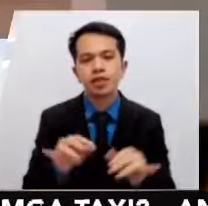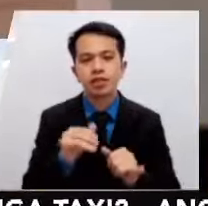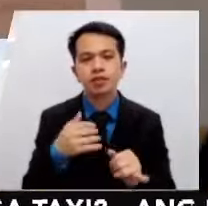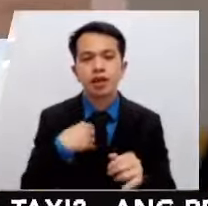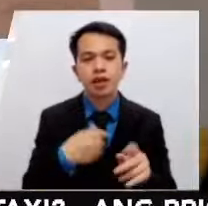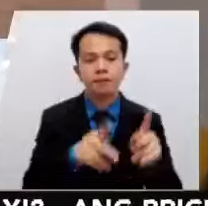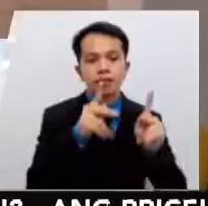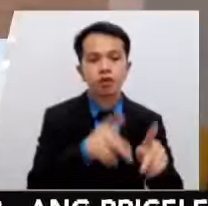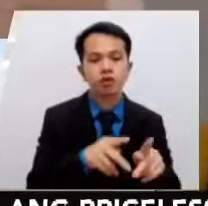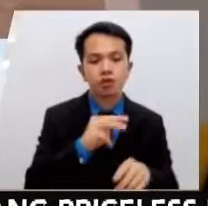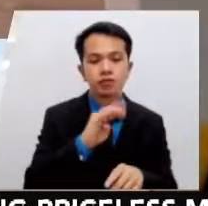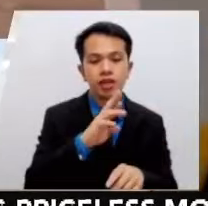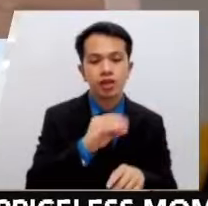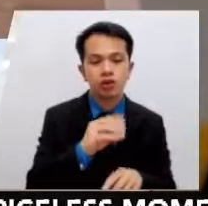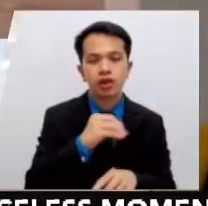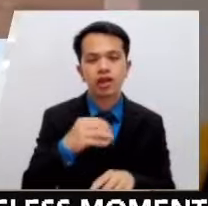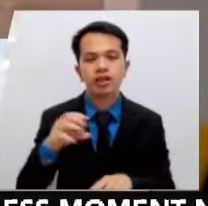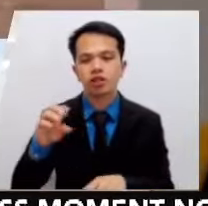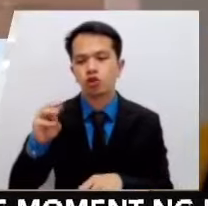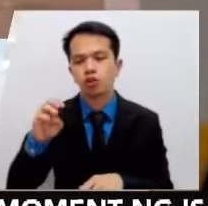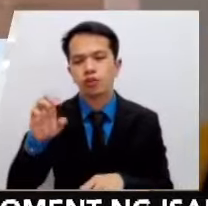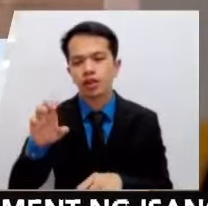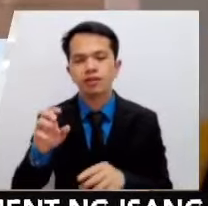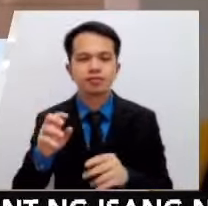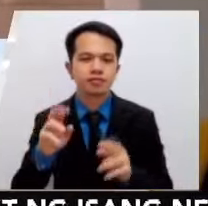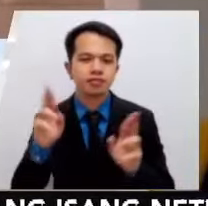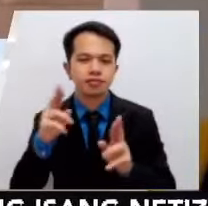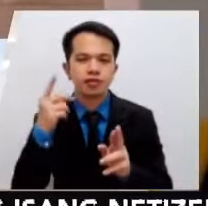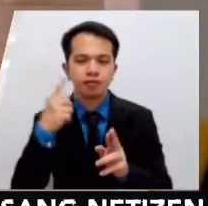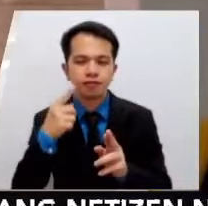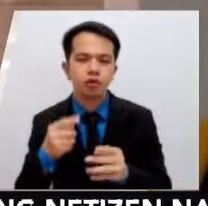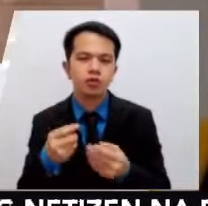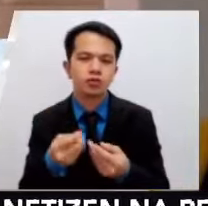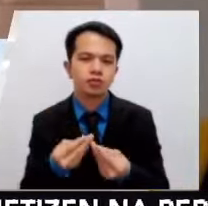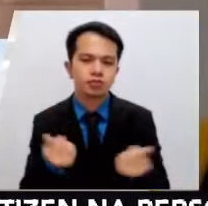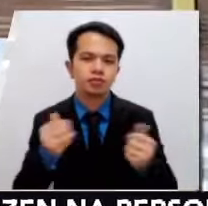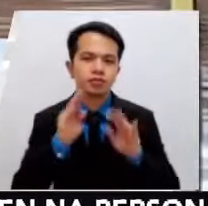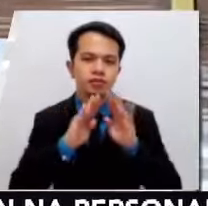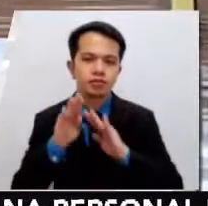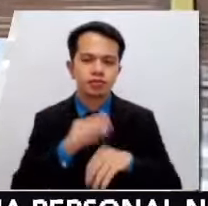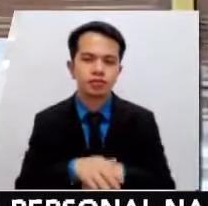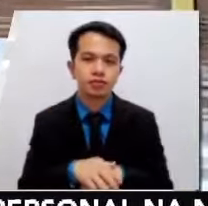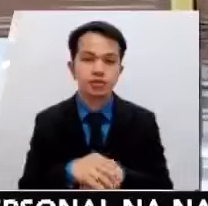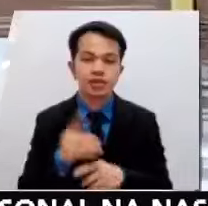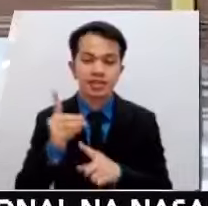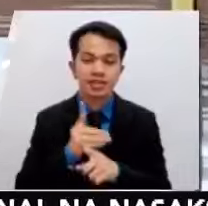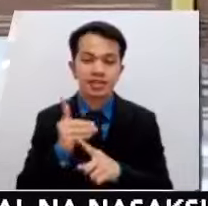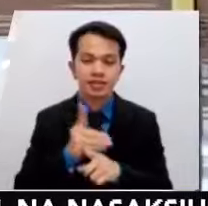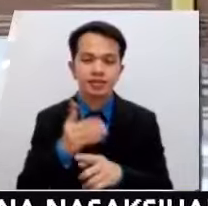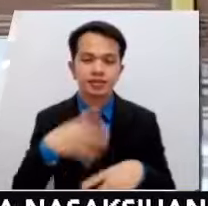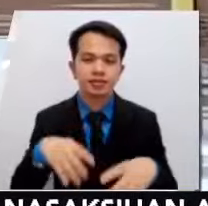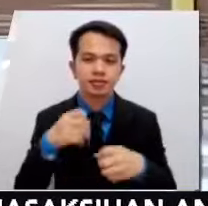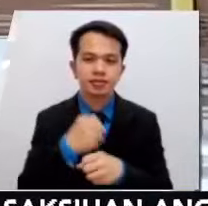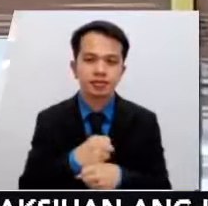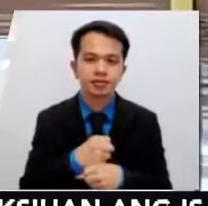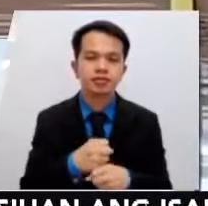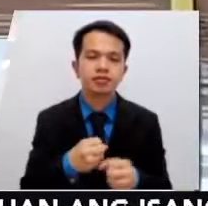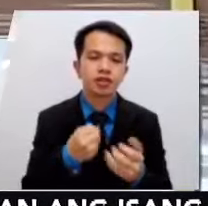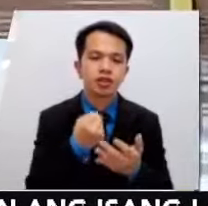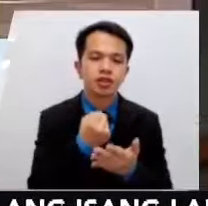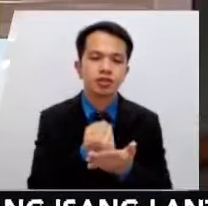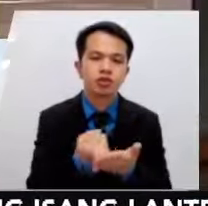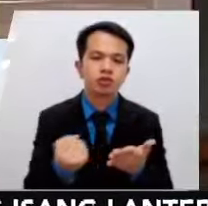Miro at COMELEC para tugunan ang mga problemang ito. Sa Disyembre naman, inaasahang matatapos ang source code review para sa